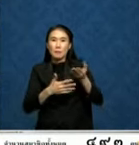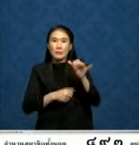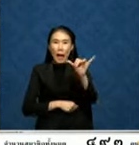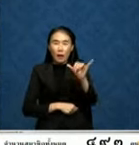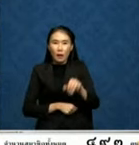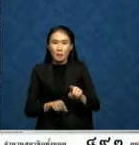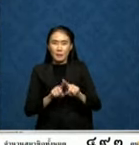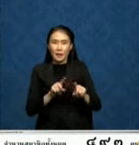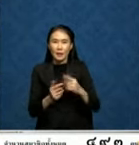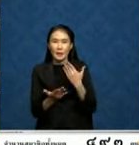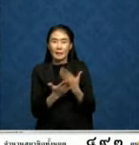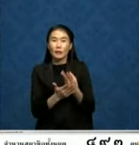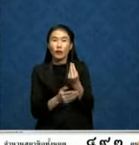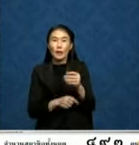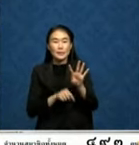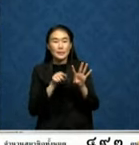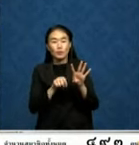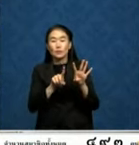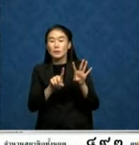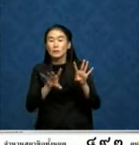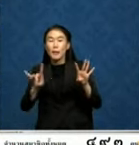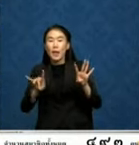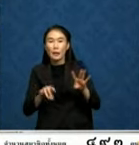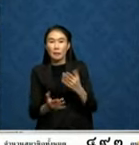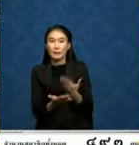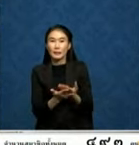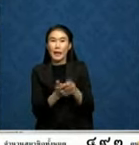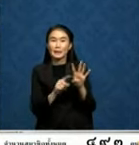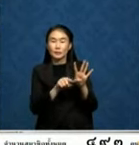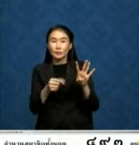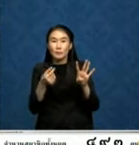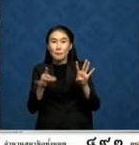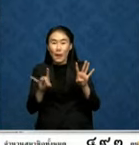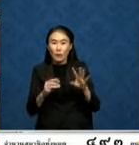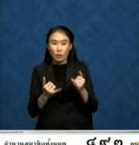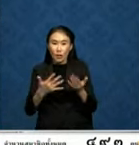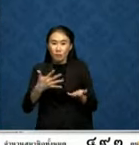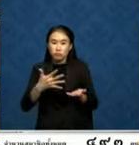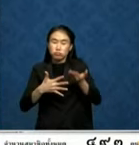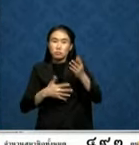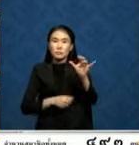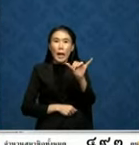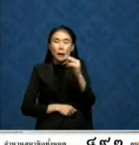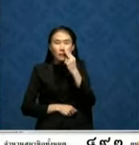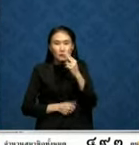4.18 ที่จะกำหนดไว้4บาท18สตางค์เนี่ยจนถึงสิ้นปี